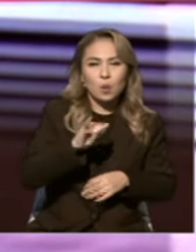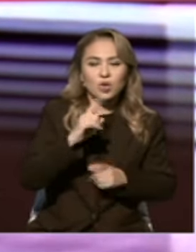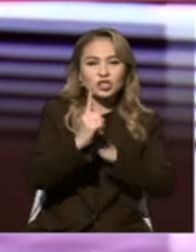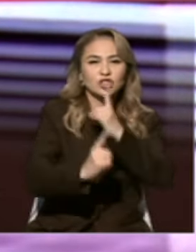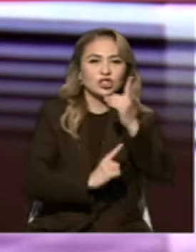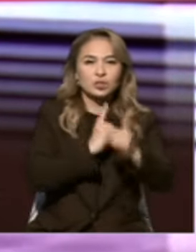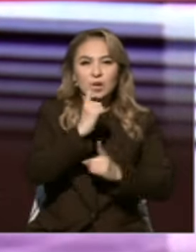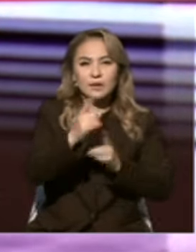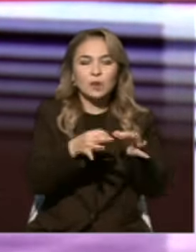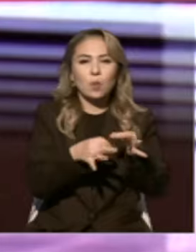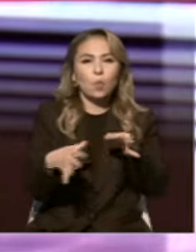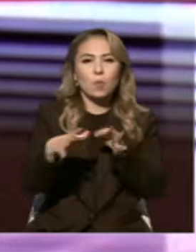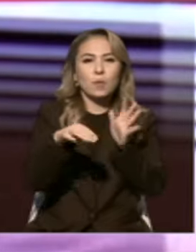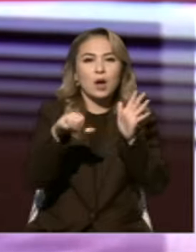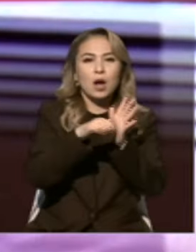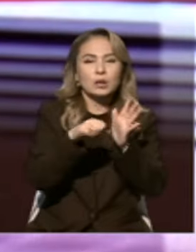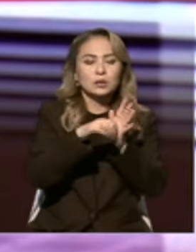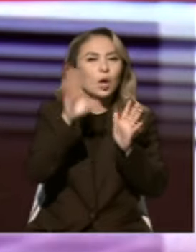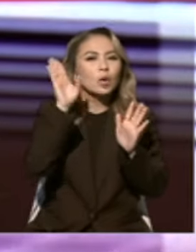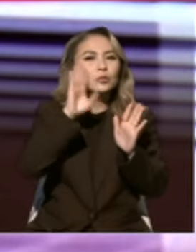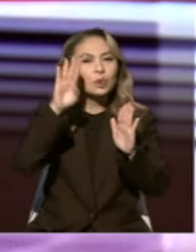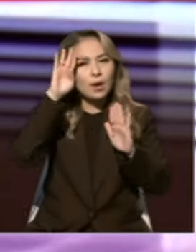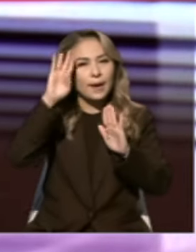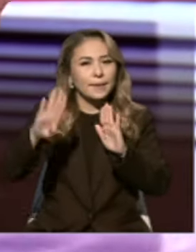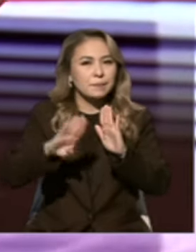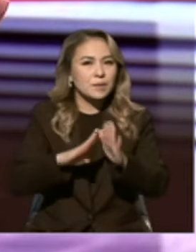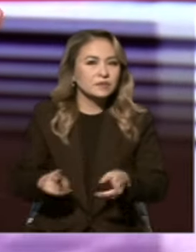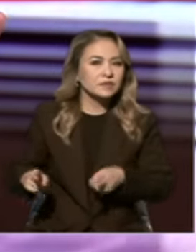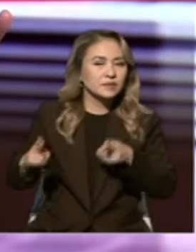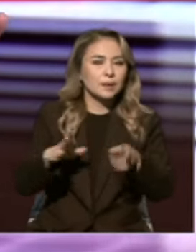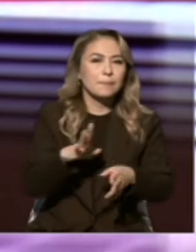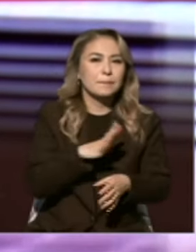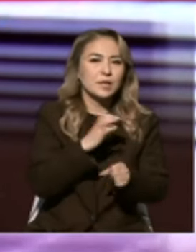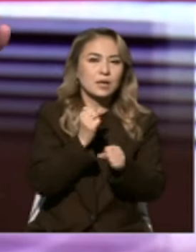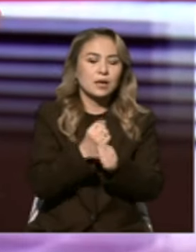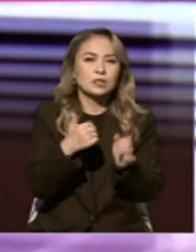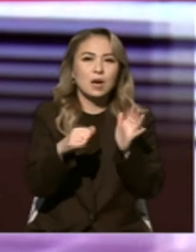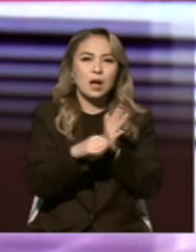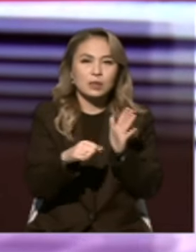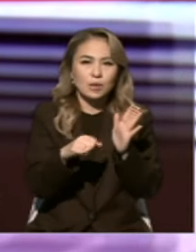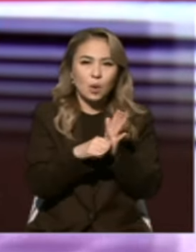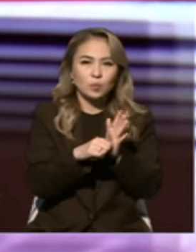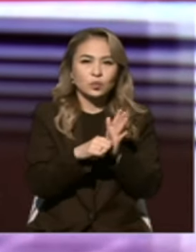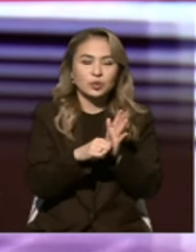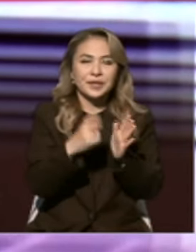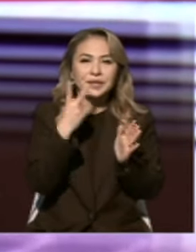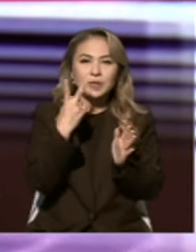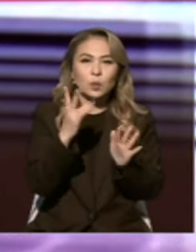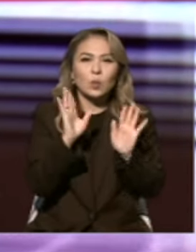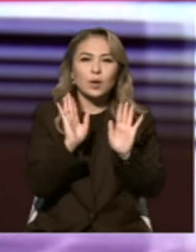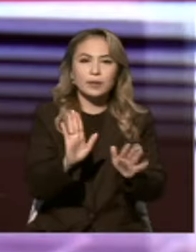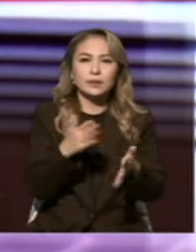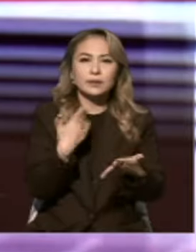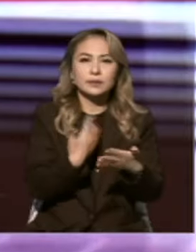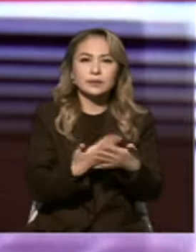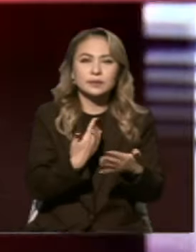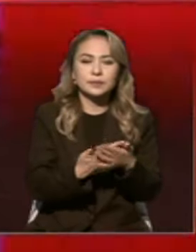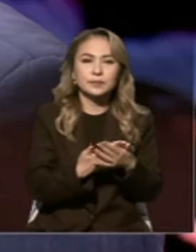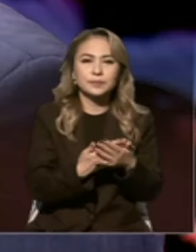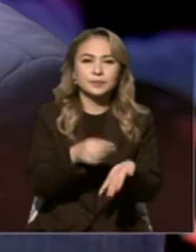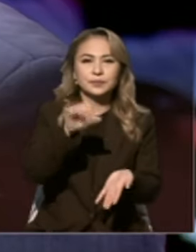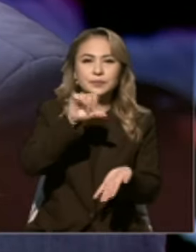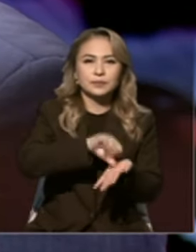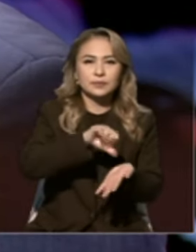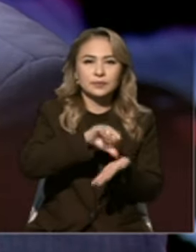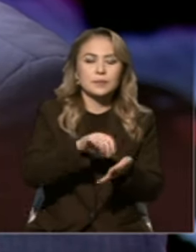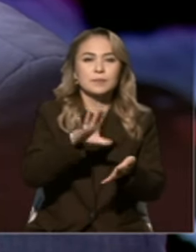облысында. Сонда 6 су қоймасын барып тексеріп келдік. Ол дұрыс айтасыз. 6-ауының жаңағы екеуі ғана қаз су